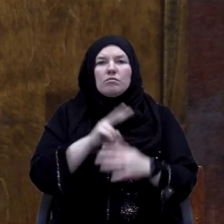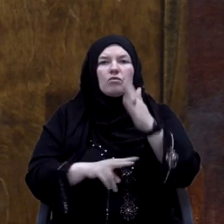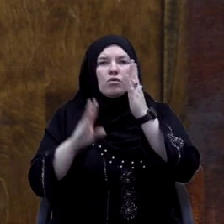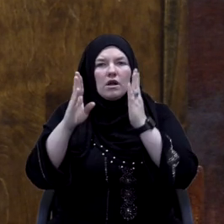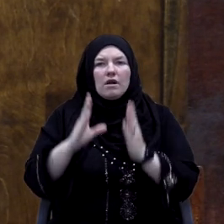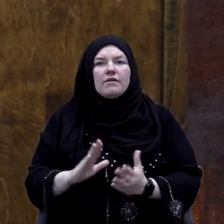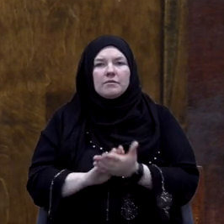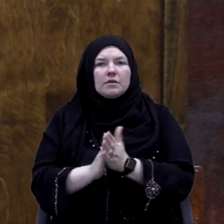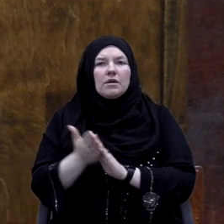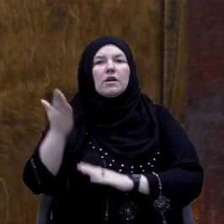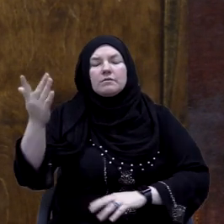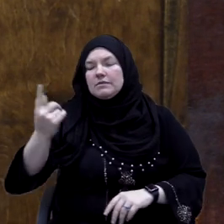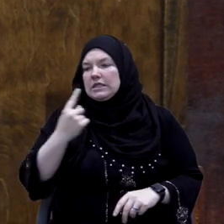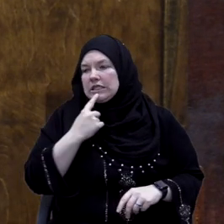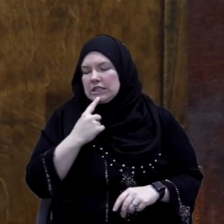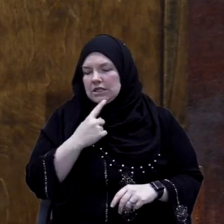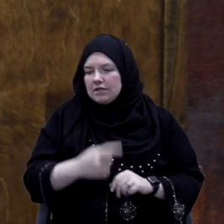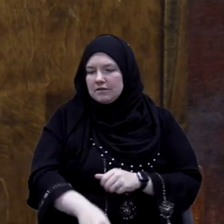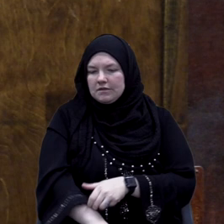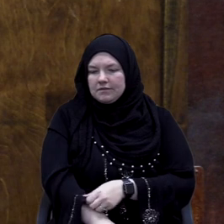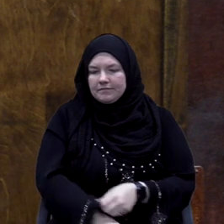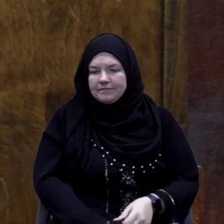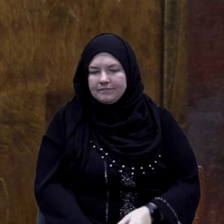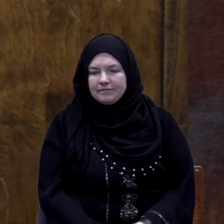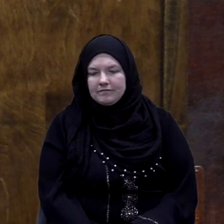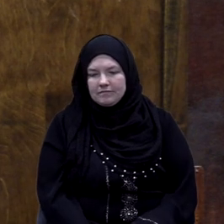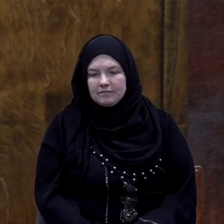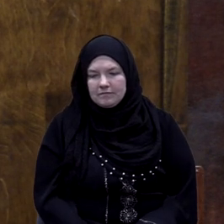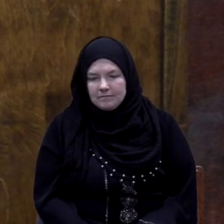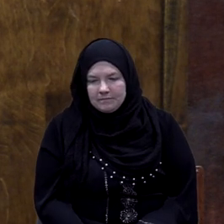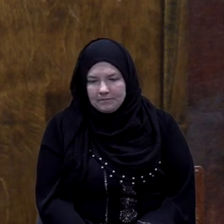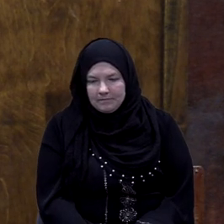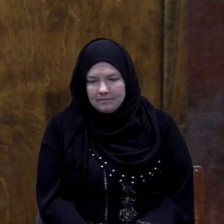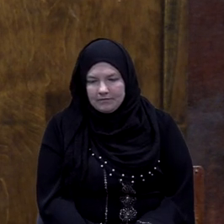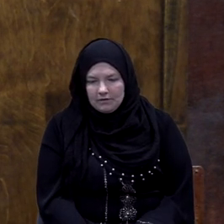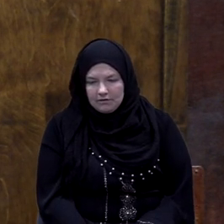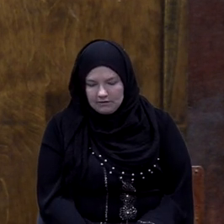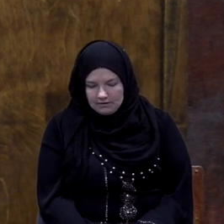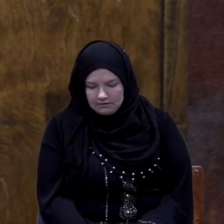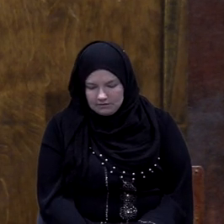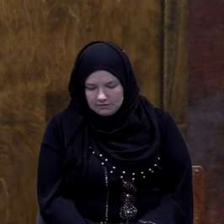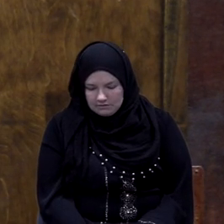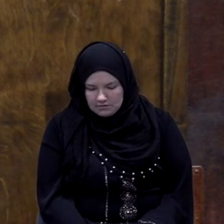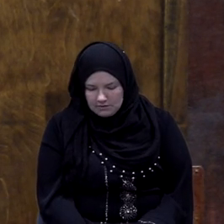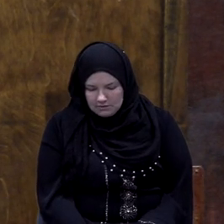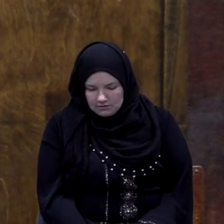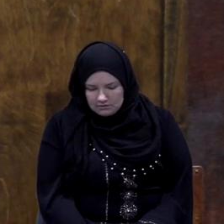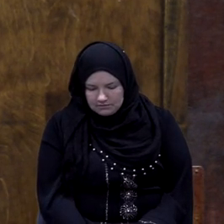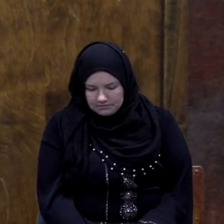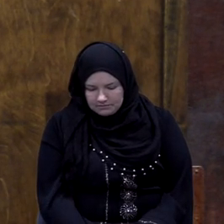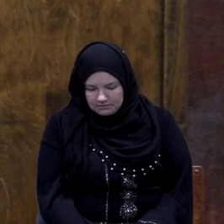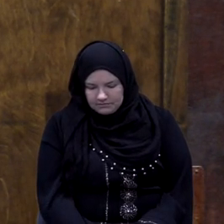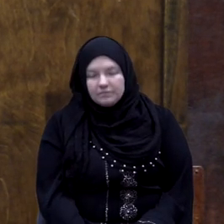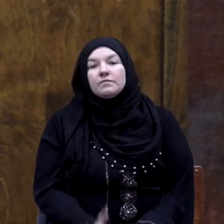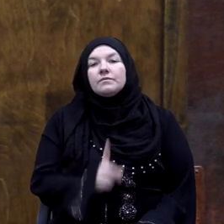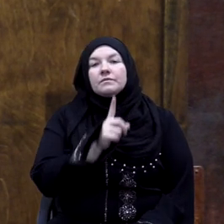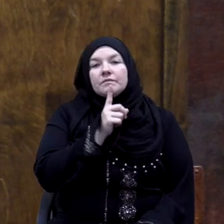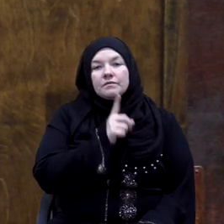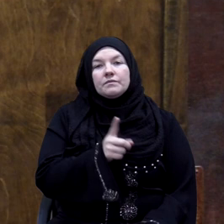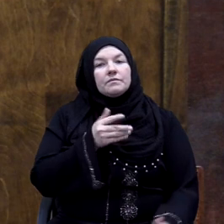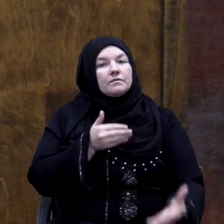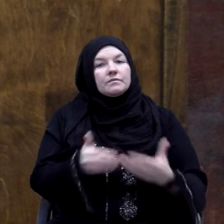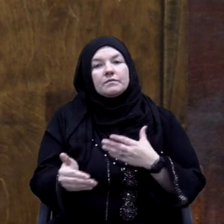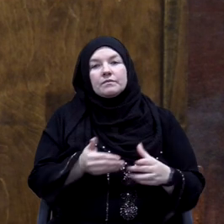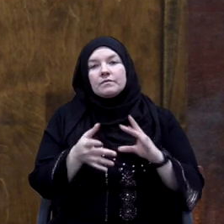while he himself says, أَلَا إِنَّمَا حَرَّمَ رَسُولُ اللَّهِ كَمَا حَرَّمَ اللَّهِ. Indeed, whatever the